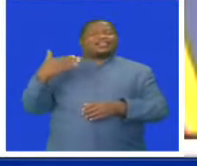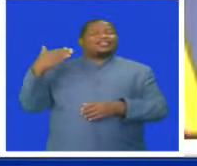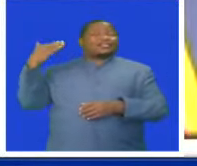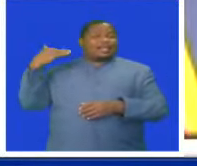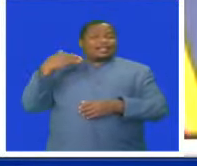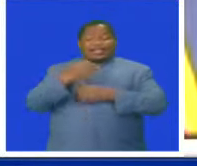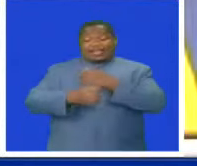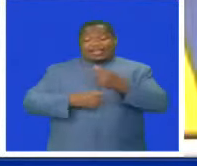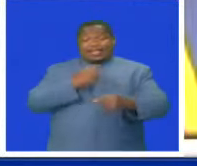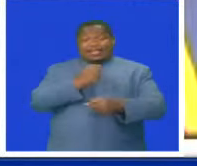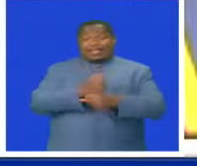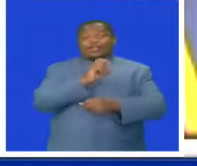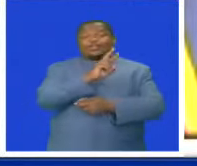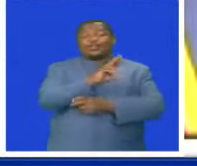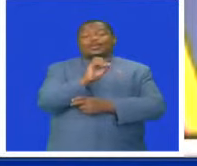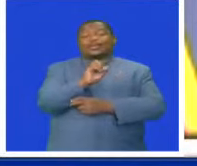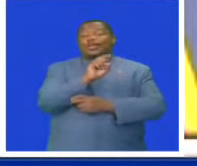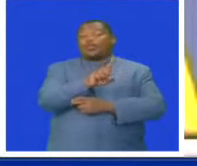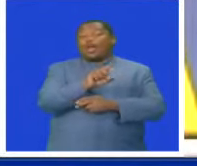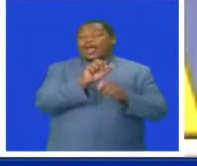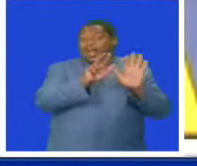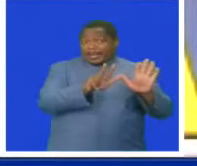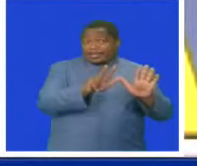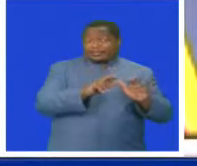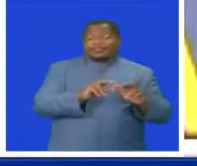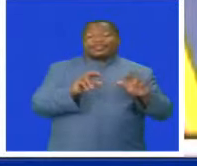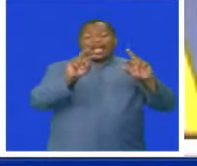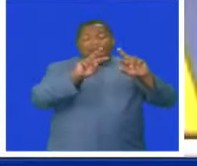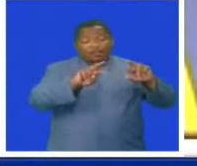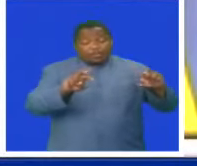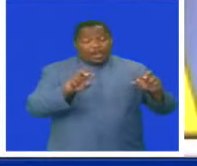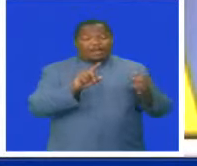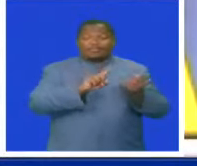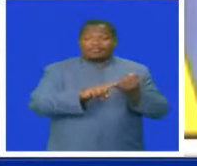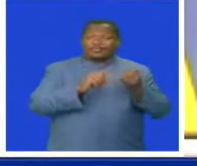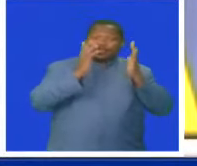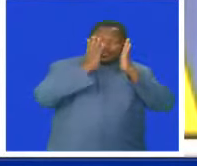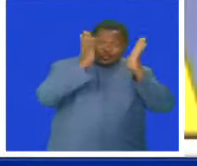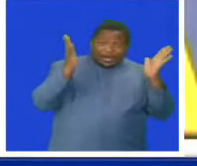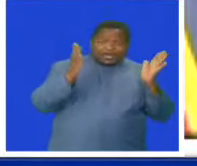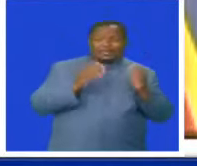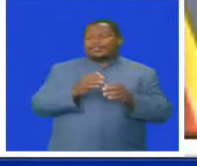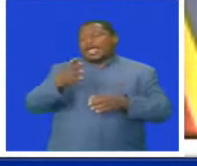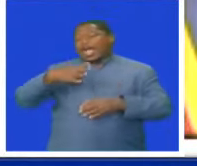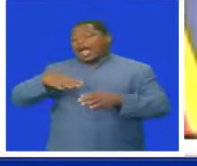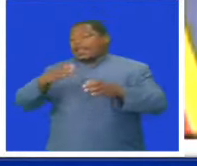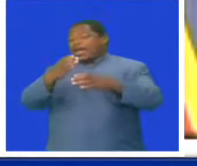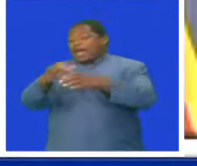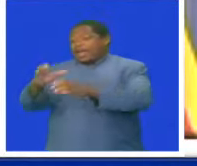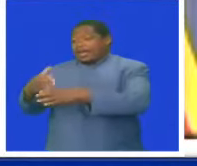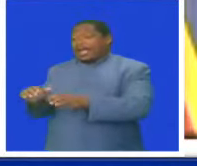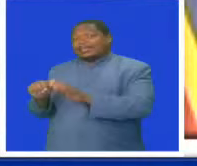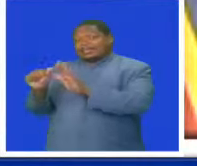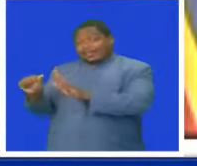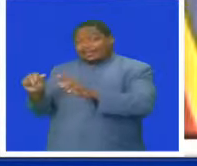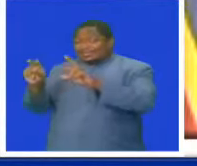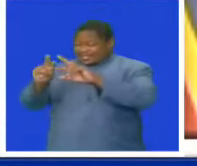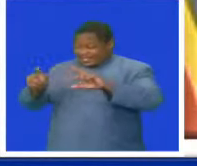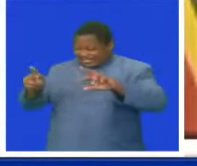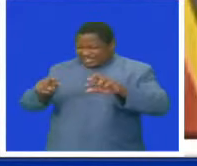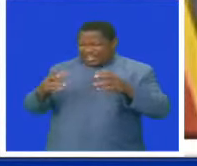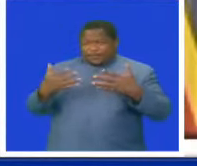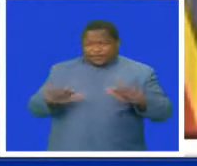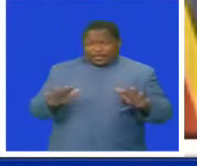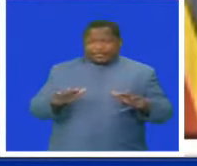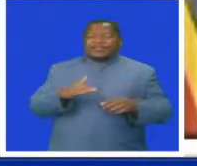2018 lwendiwa lapha eveni laseSwatini nakulamanye amave lasithupha onke lamave asaphelele asikhombisa